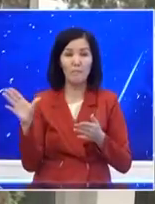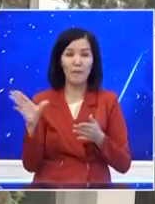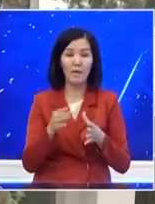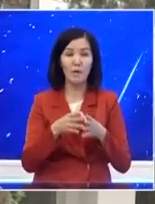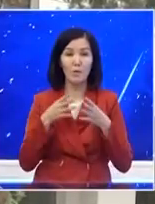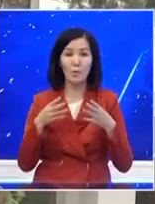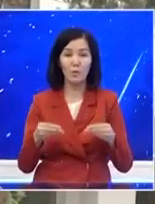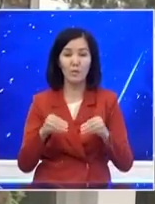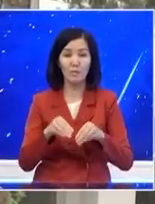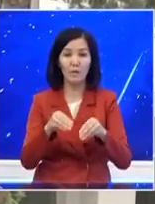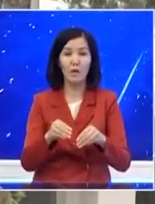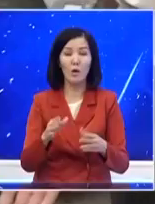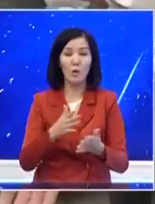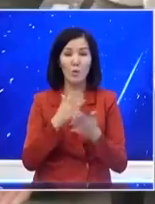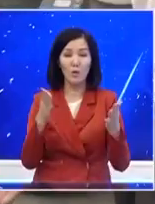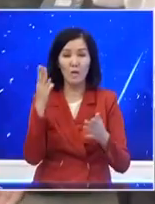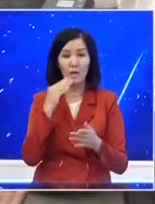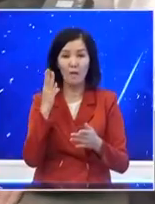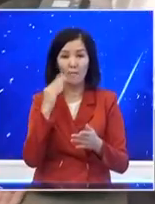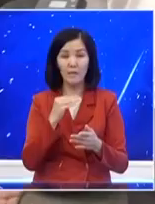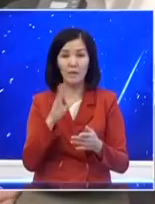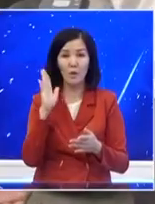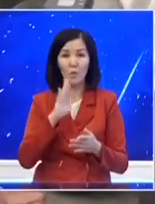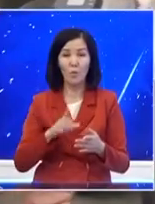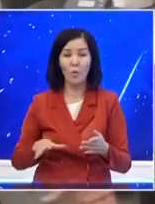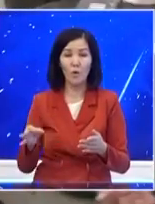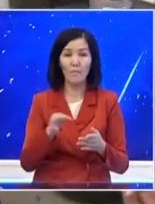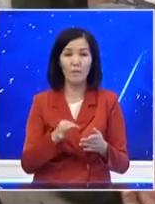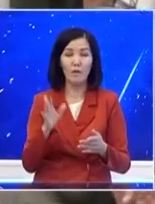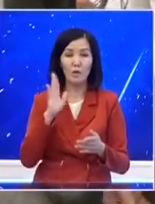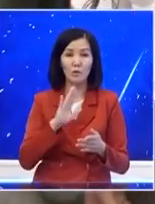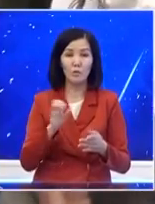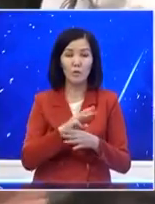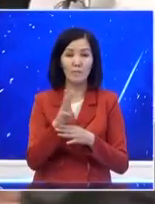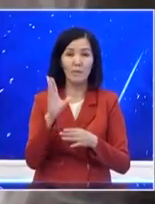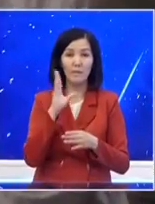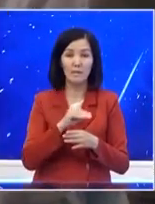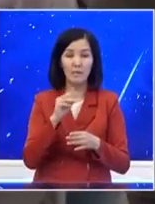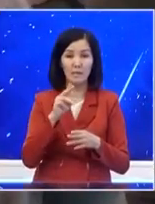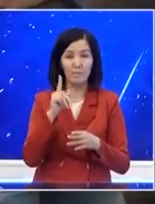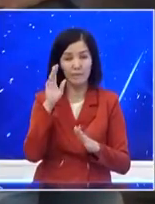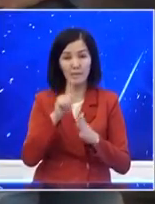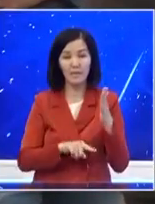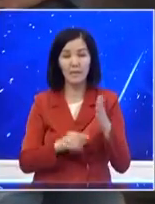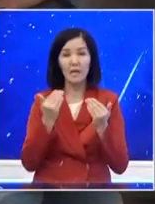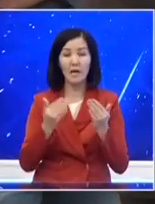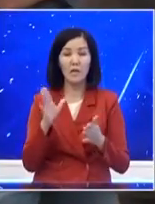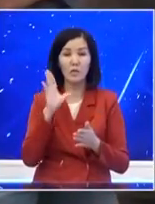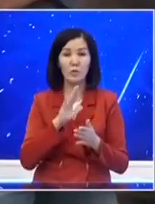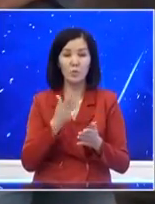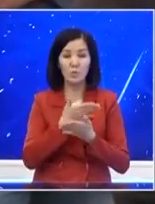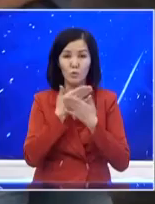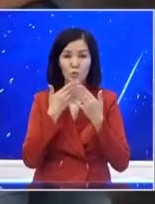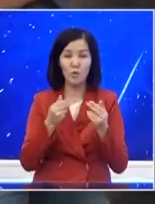қосылған үлкен Алматы өлімен суаруды жоспарлапты. Алайда әлі күнге дейін өнімді суаруға тіршілік нәрін ала алмай отыр.